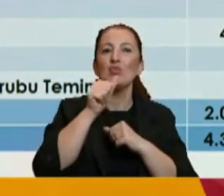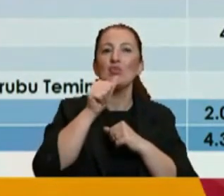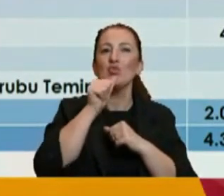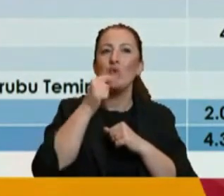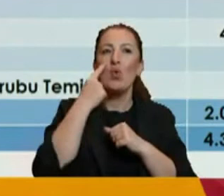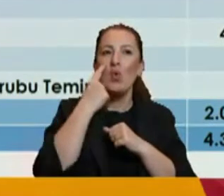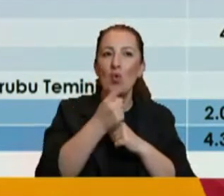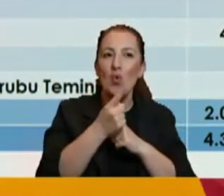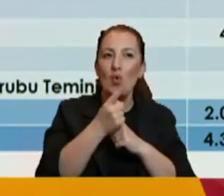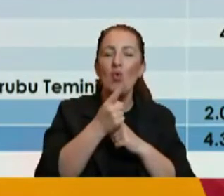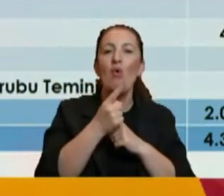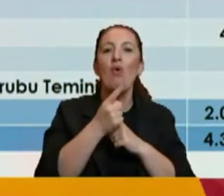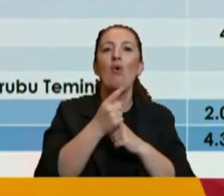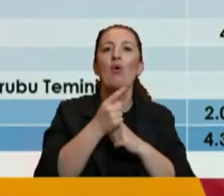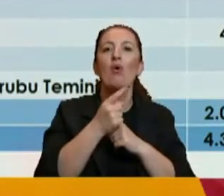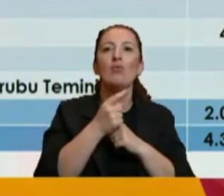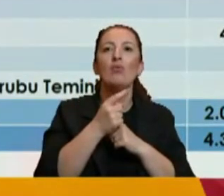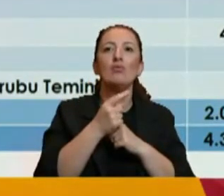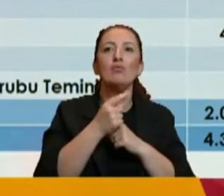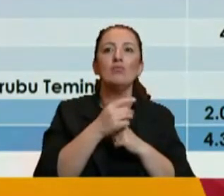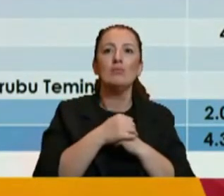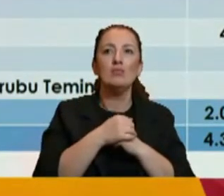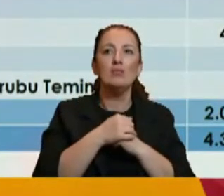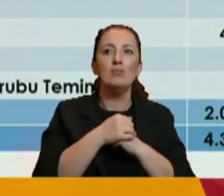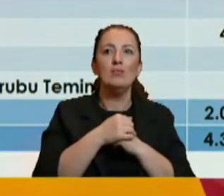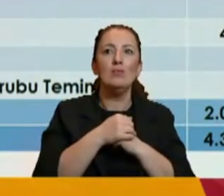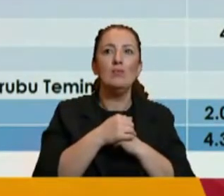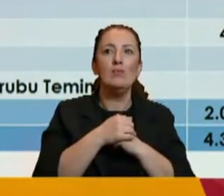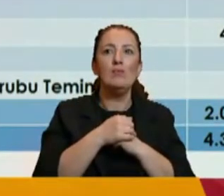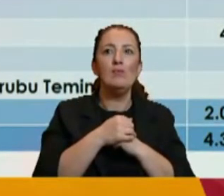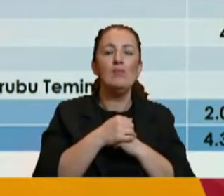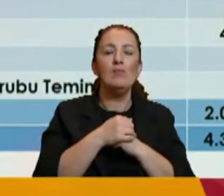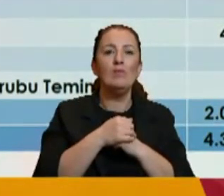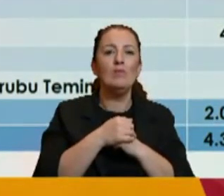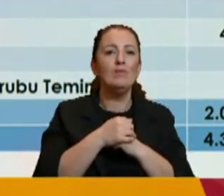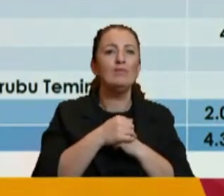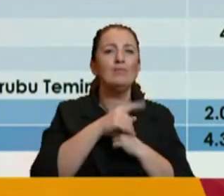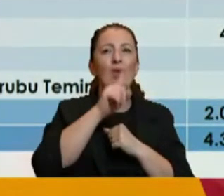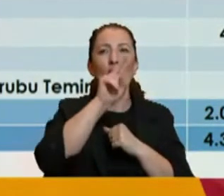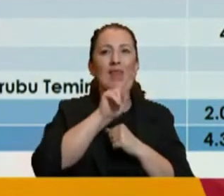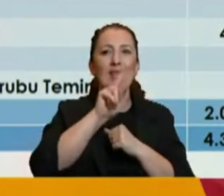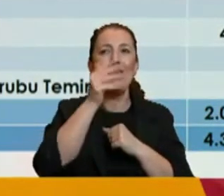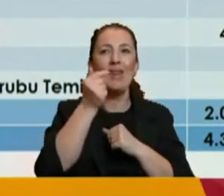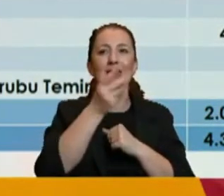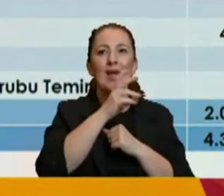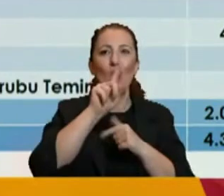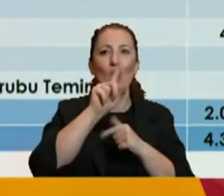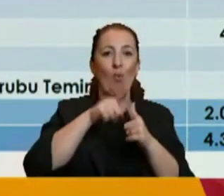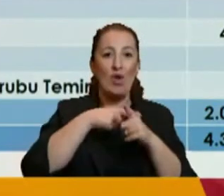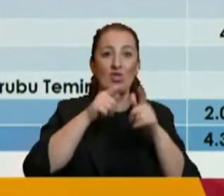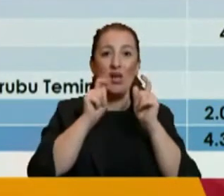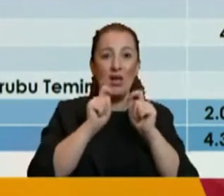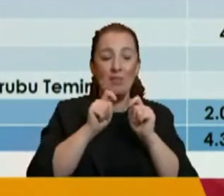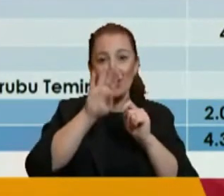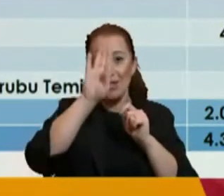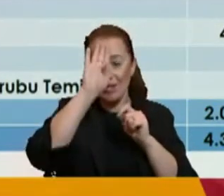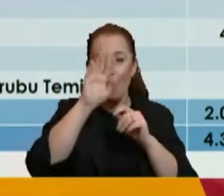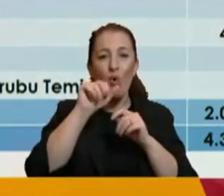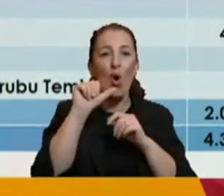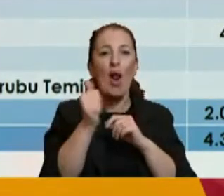tesisleri için muhtelif pompa ve motor grubu yani bu 17 tane projeyi yaptığımız zaman İstanbul'un önemli